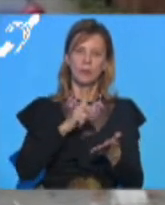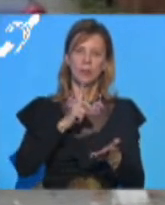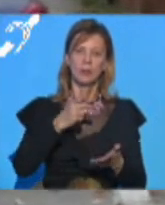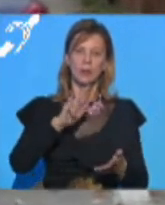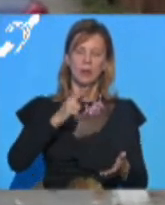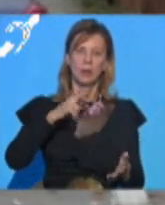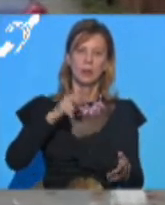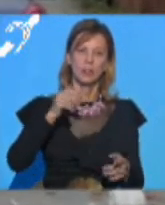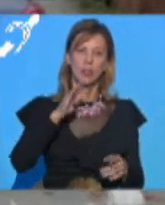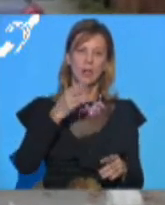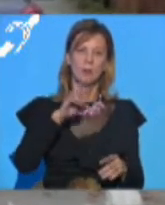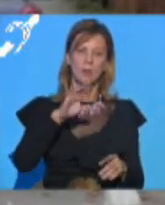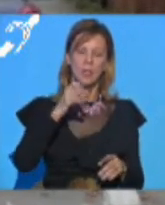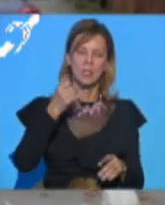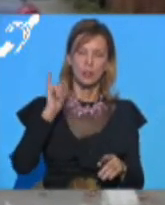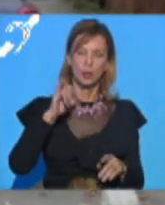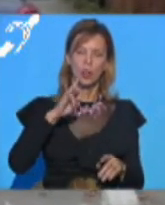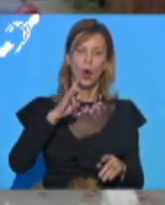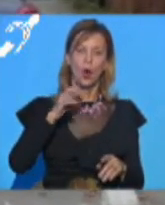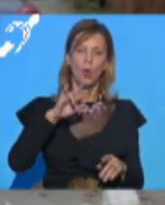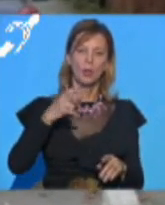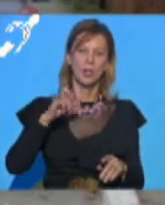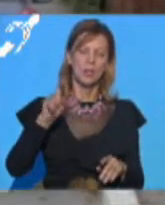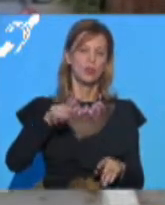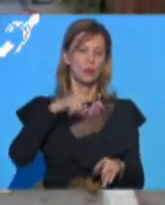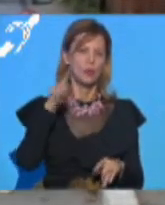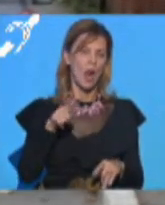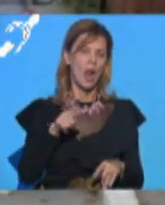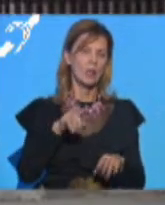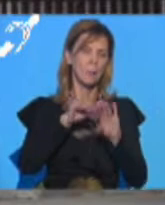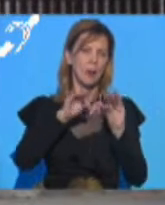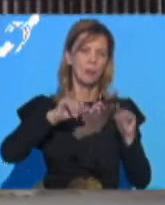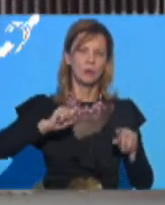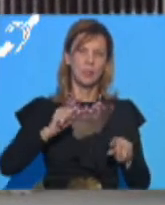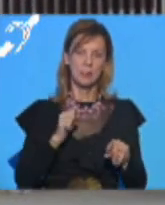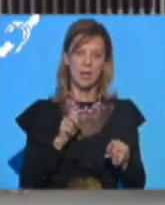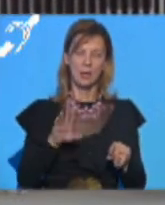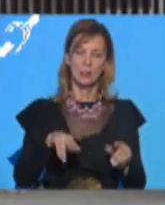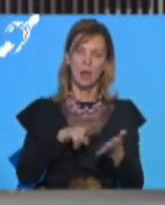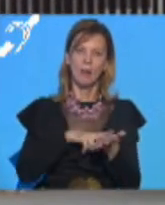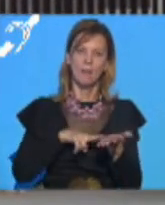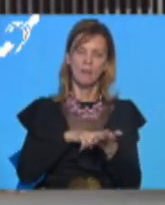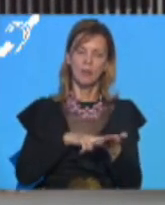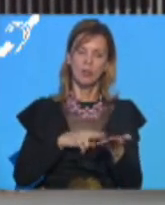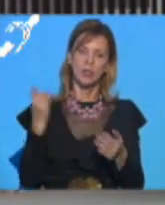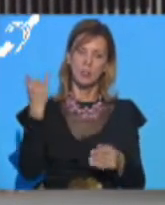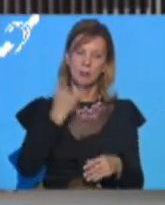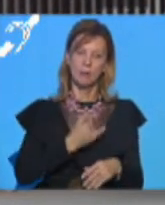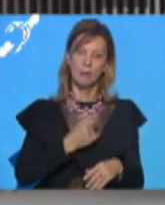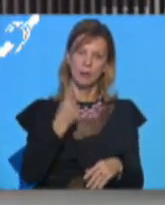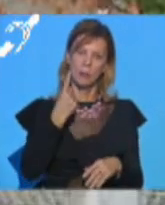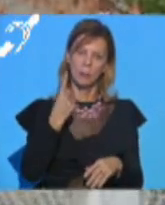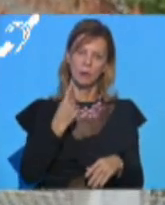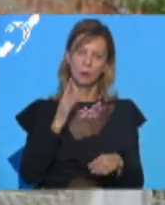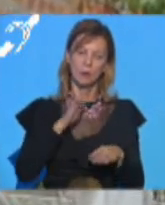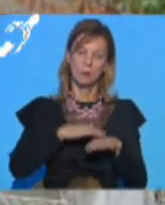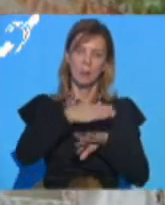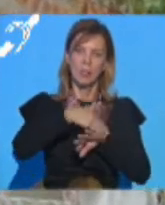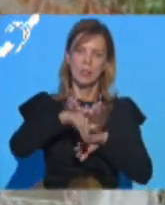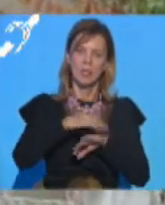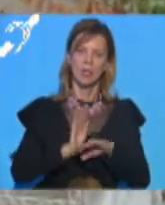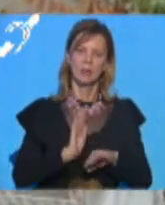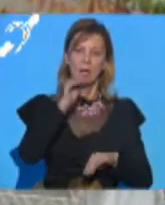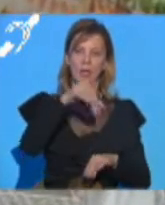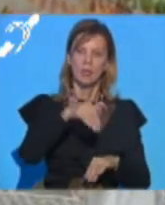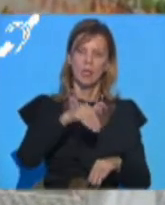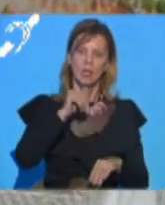Drăgășani, Brezoi, Băbeni, Horezu, Vaideni și alte câteva zeci de localități. În Râmnicu Vâlcea se va interveni cu prioritate pe strada Dealul Malului și